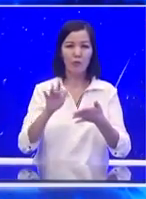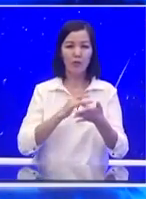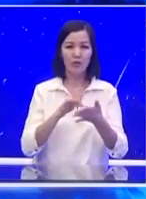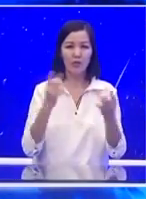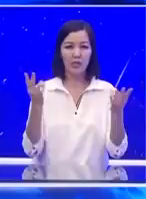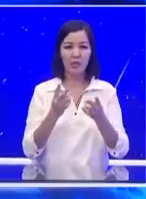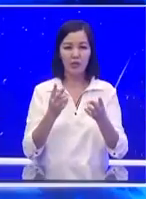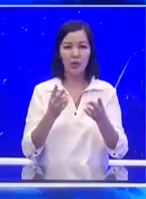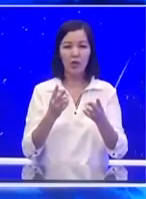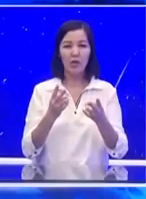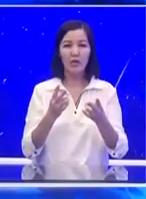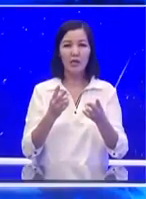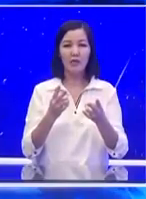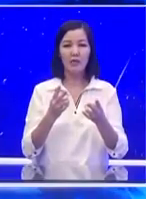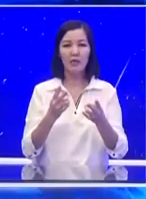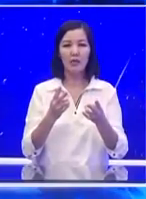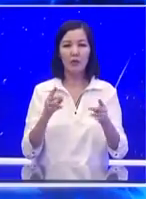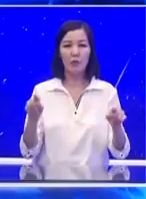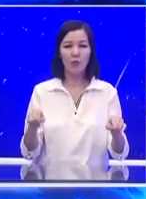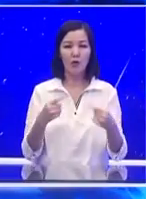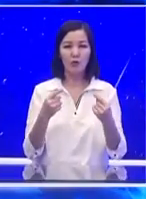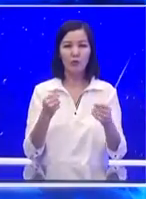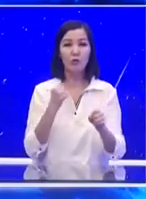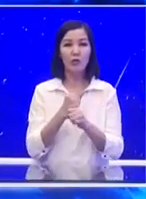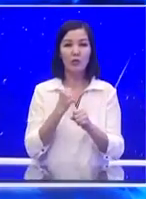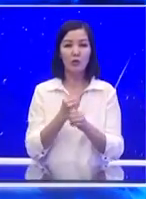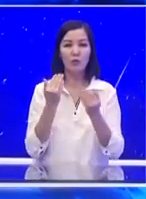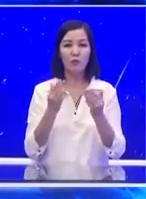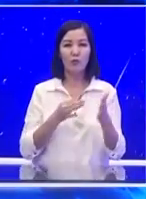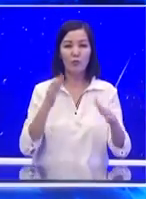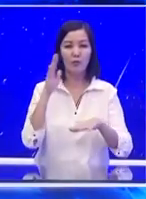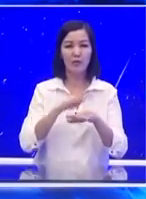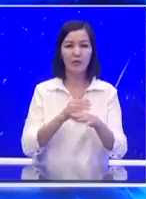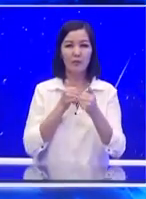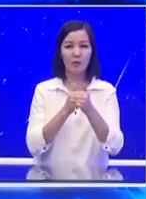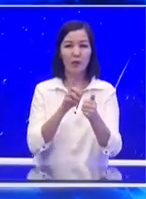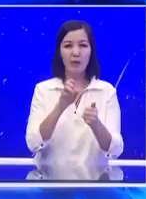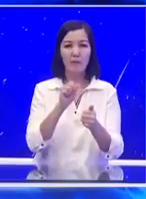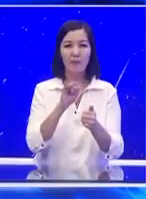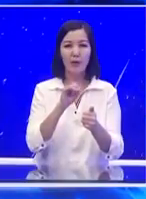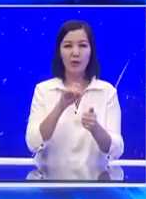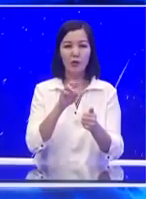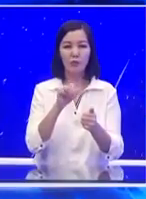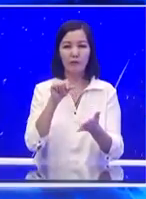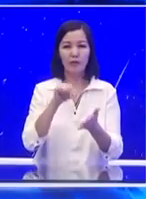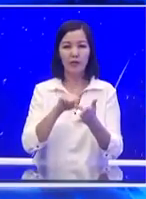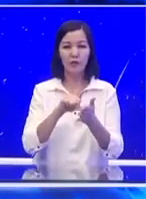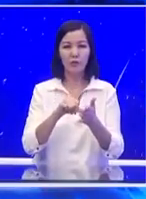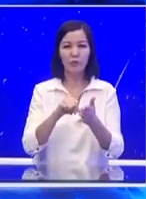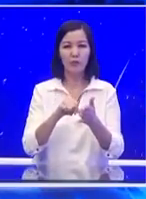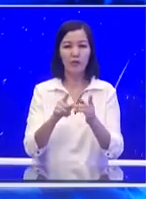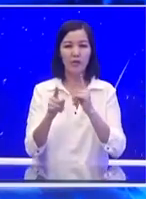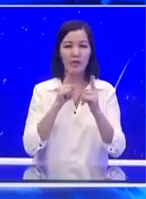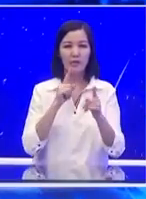планшет қажет. Олқылықты оңалтудың жолдары қандай? Бұл туралы бүгін облыс әкімінің орынбасары Батыржан Байжұмановтың қатысуымен өткен